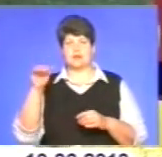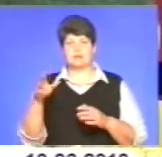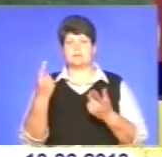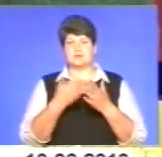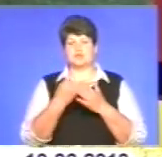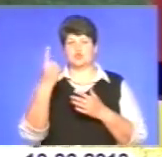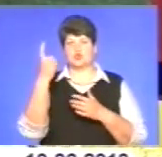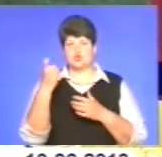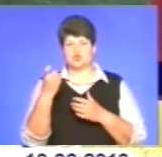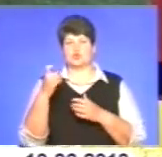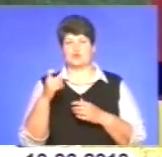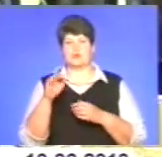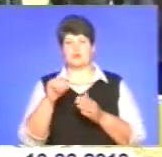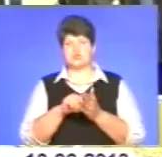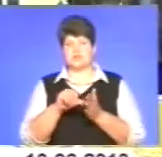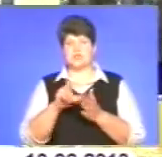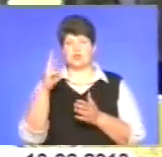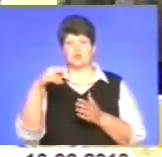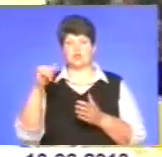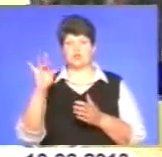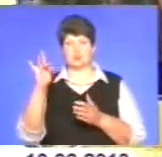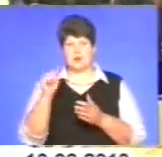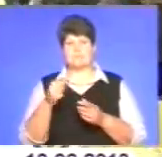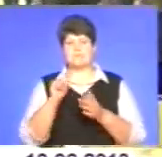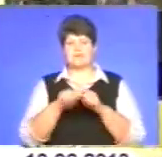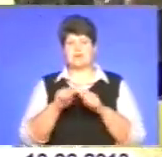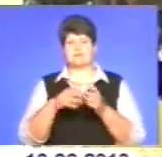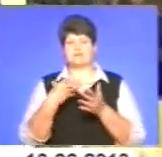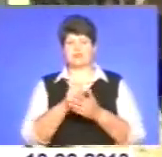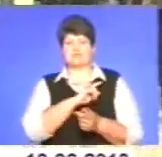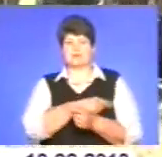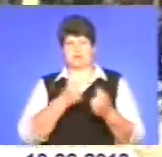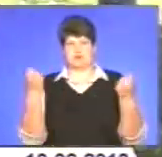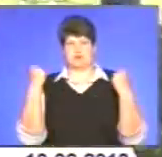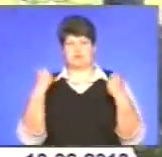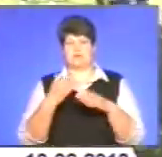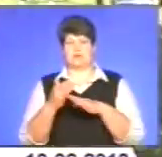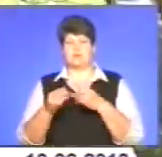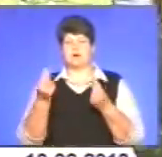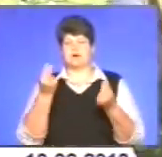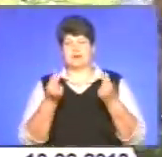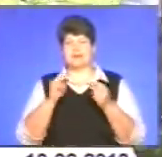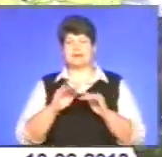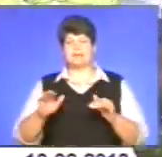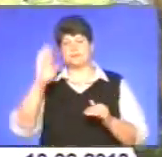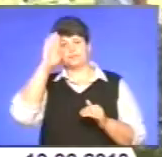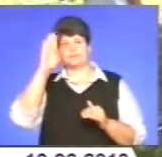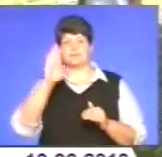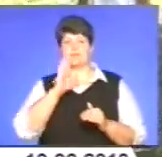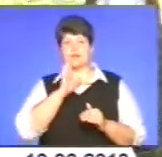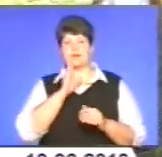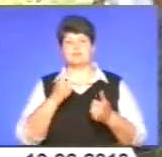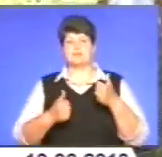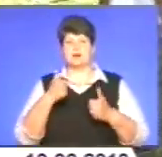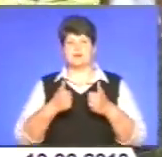учасників молодшої групи «Джура» перевіряли свої сили у спортивних етапах гри. Юнаки та дівчата змагалися у конкурсах